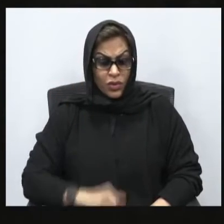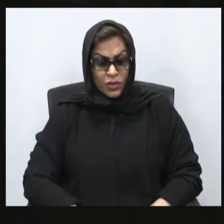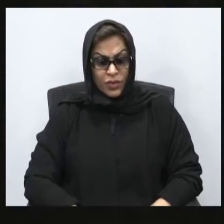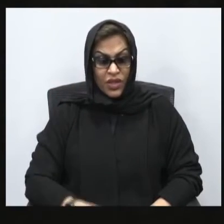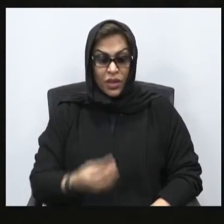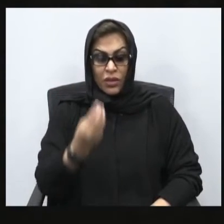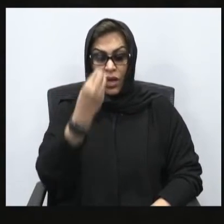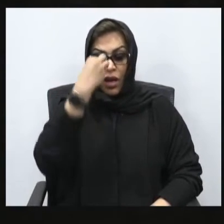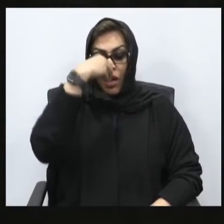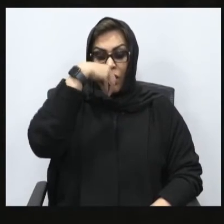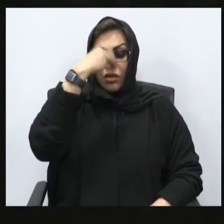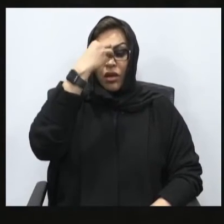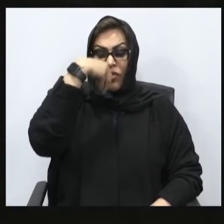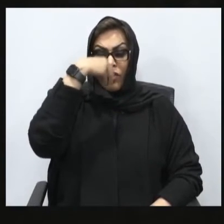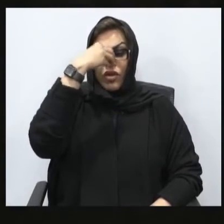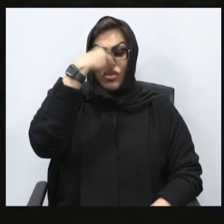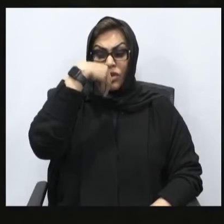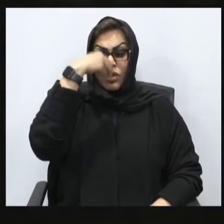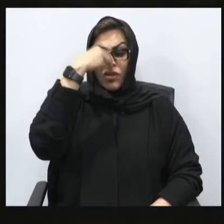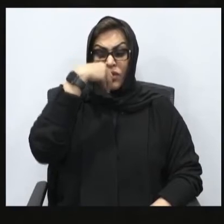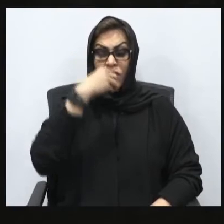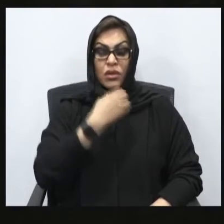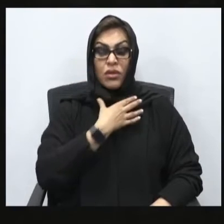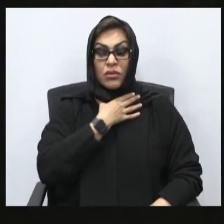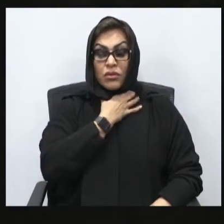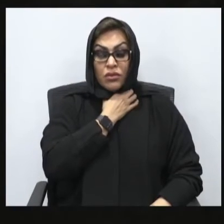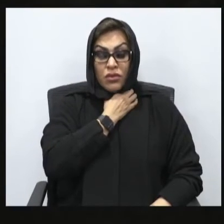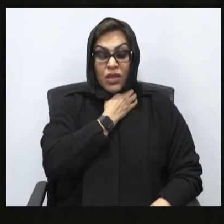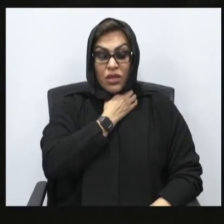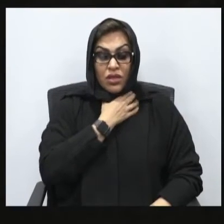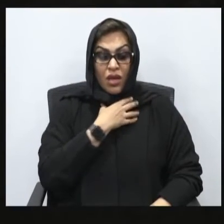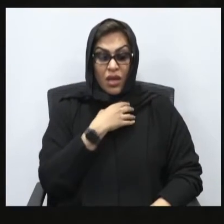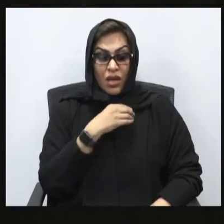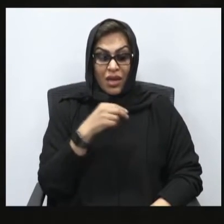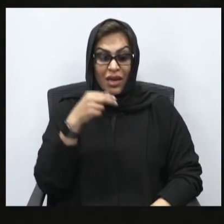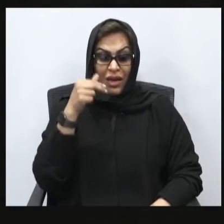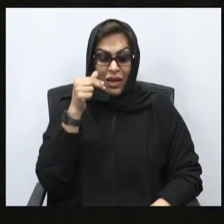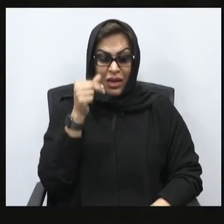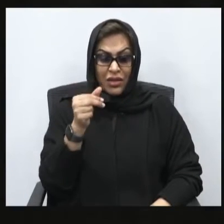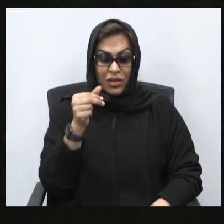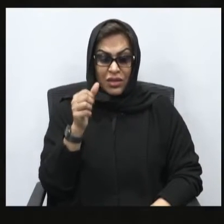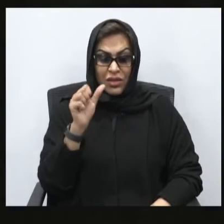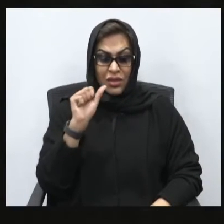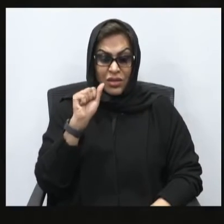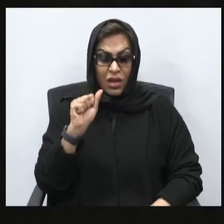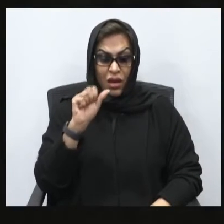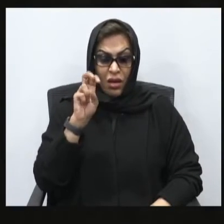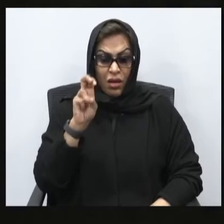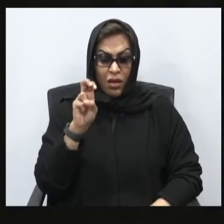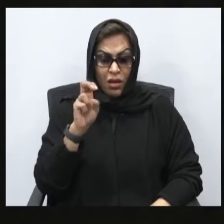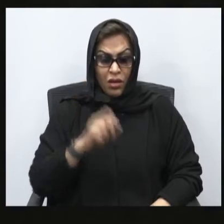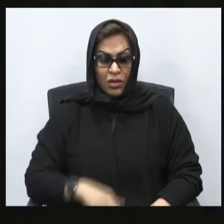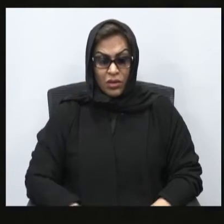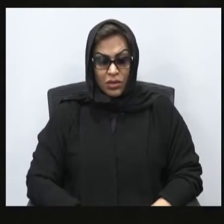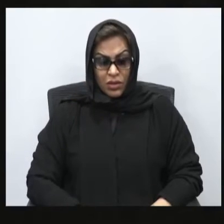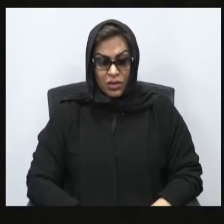دخل الطعام في مجرى التنفس سيحدث غصه نسميها الغصه او الاختناق نقوم